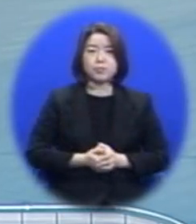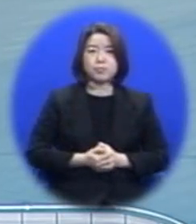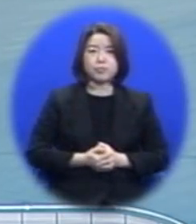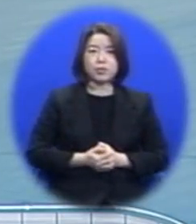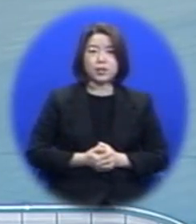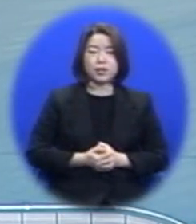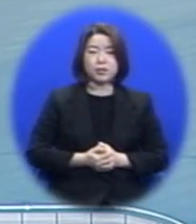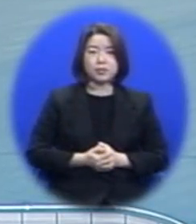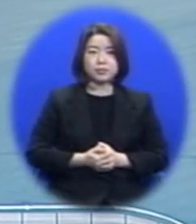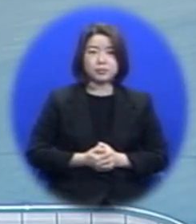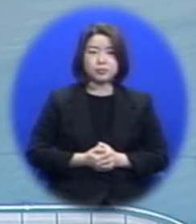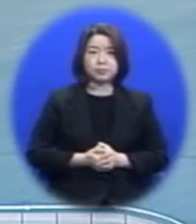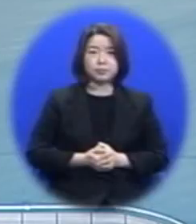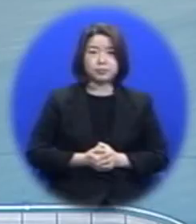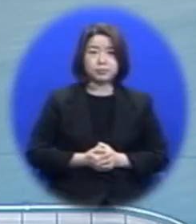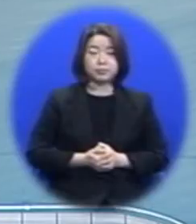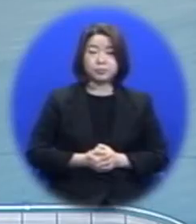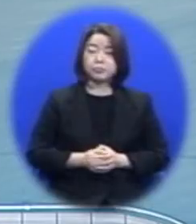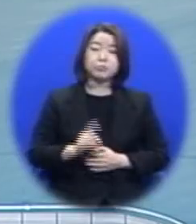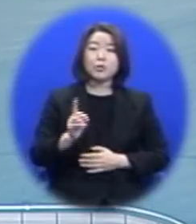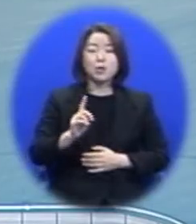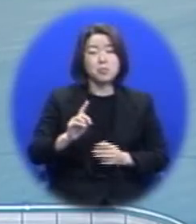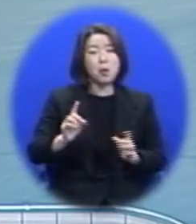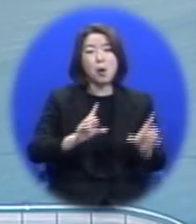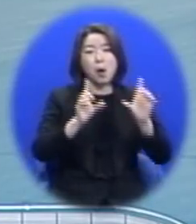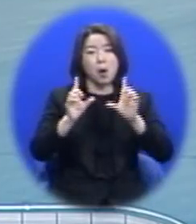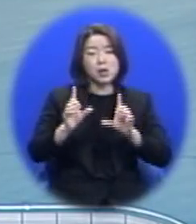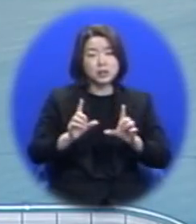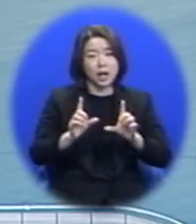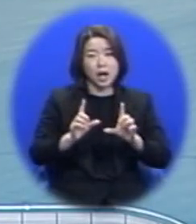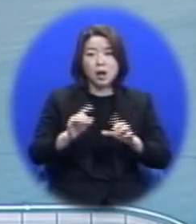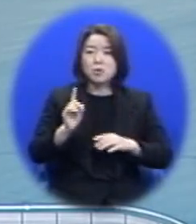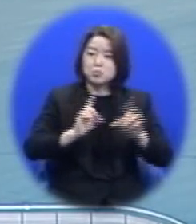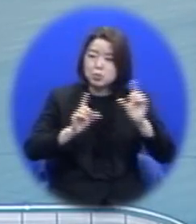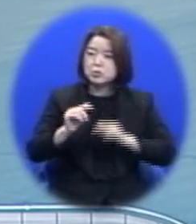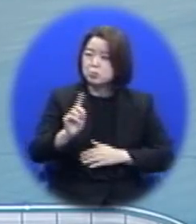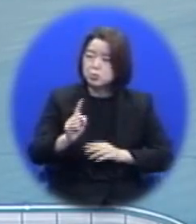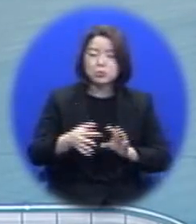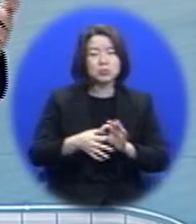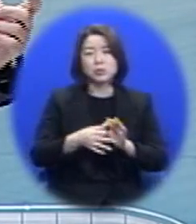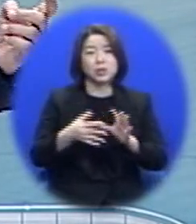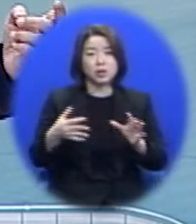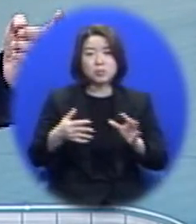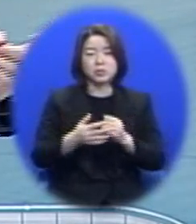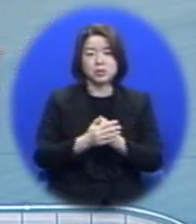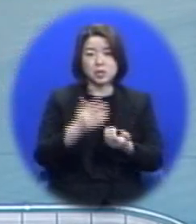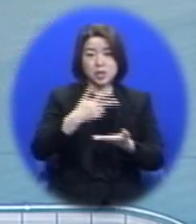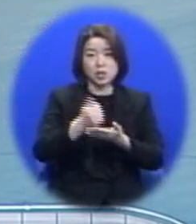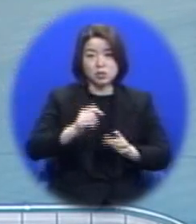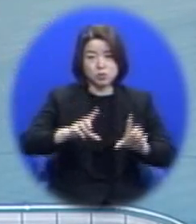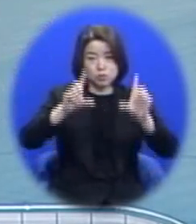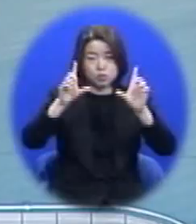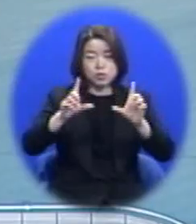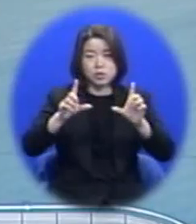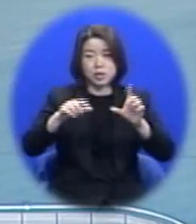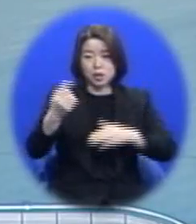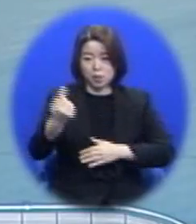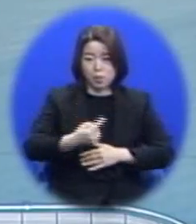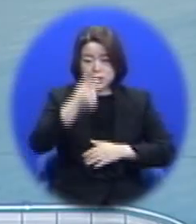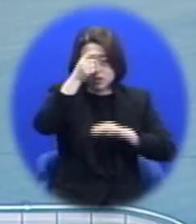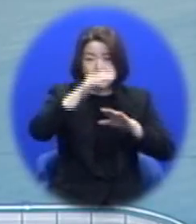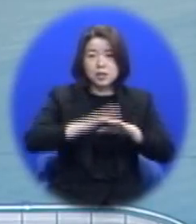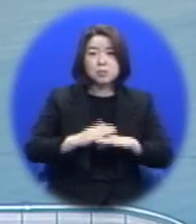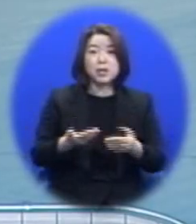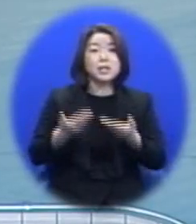아니, 뭐 어떻게 살았든 한 주간 동안 이렇게 주일에 교회 나와서 예배 드리는